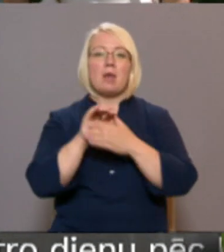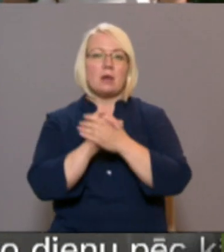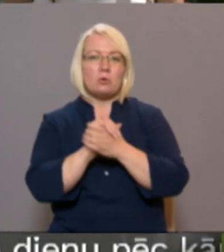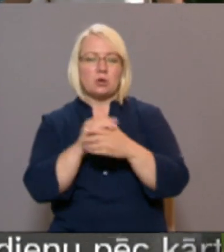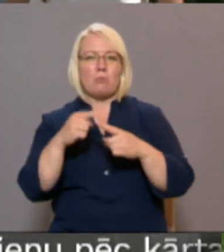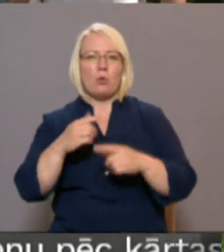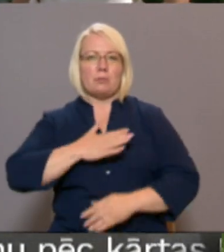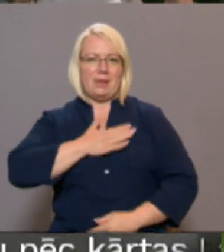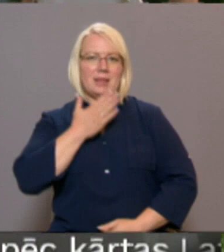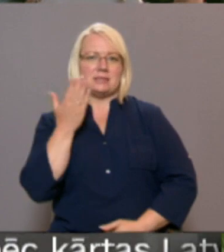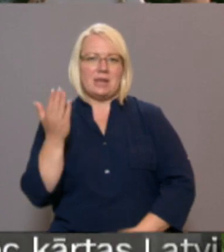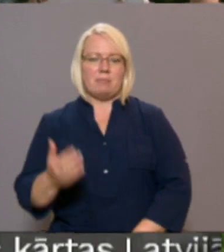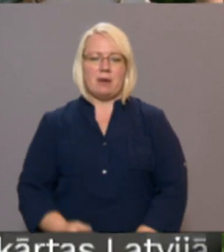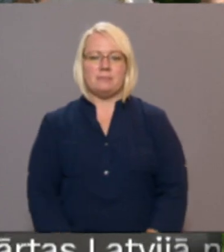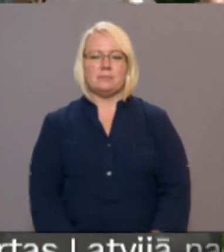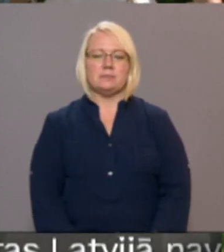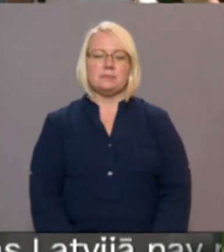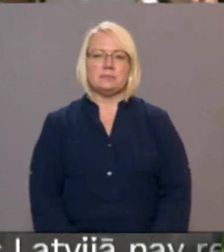mīlestībā.